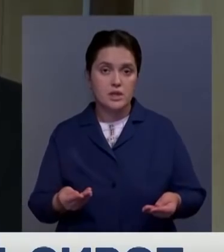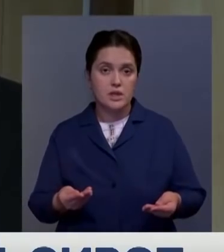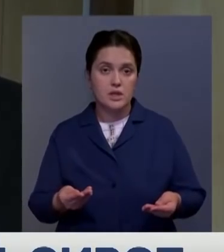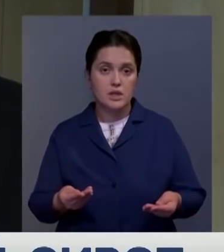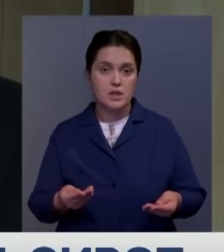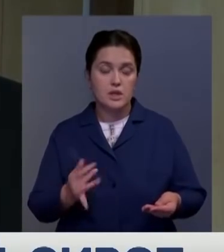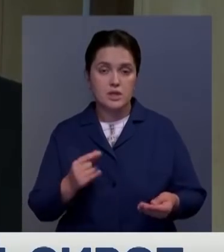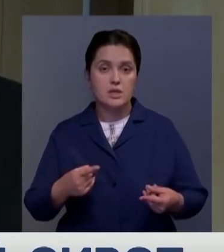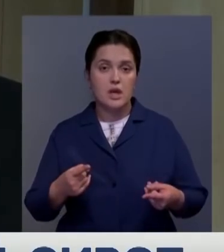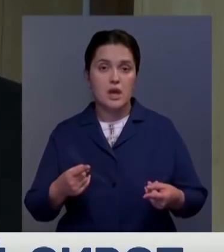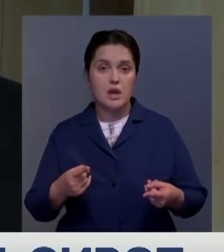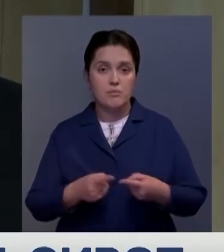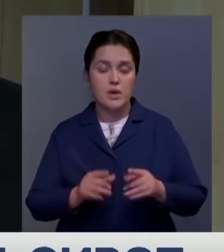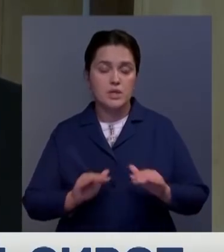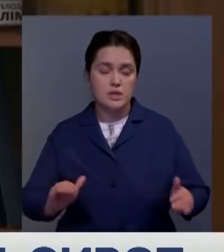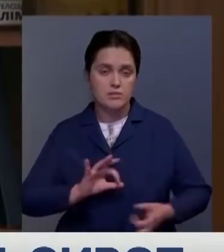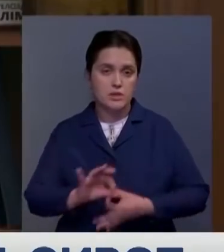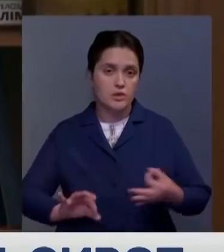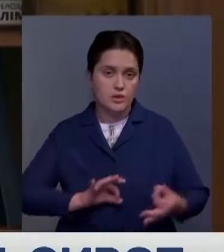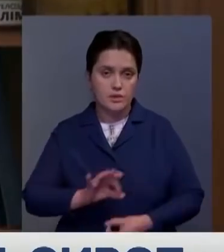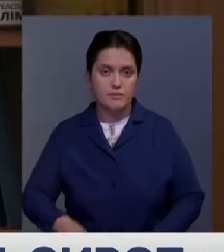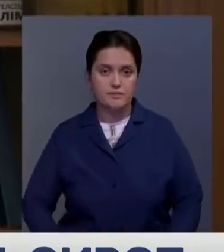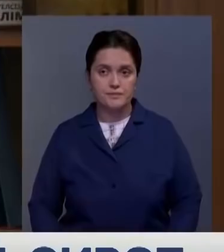числа сдаваемого, выделяется детям-сиротам.